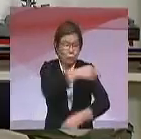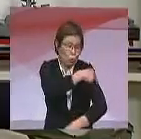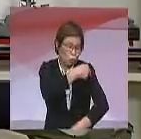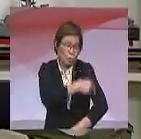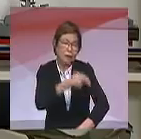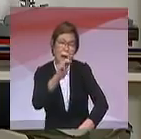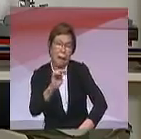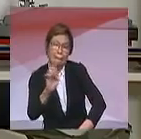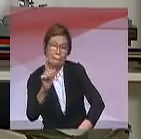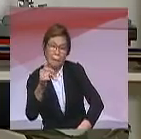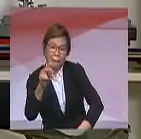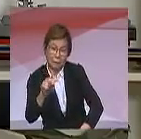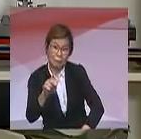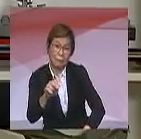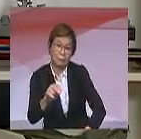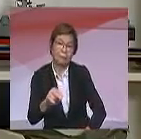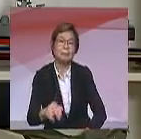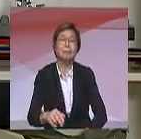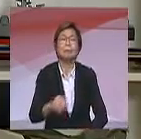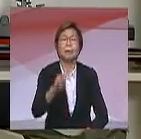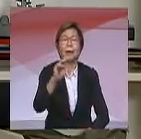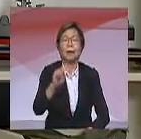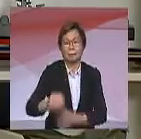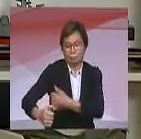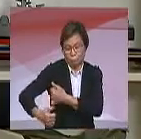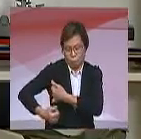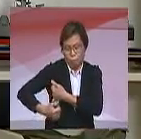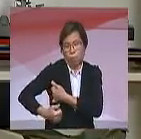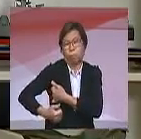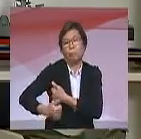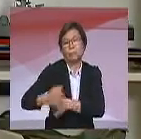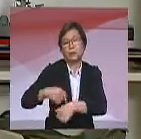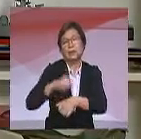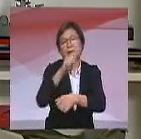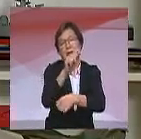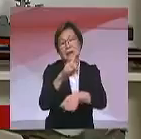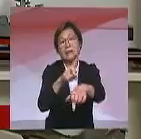Telah pun menerima 4 pesakit di Hospital Medan Angkatan Tentera Malaysia di Tawau.